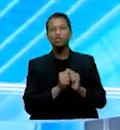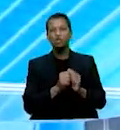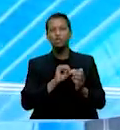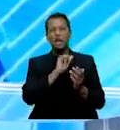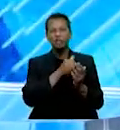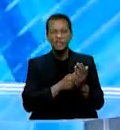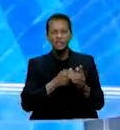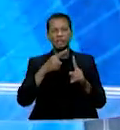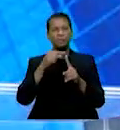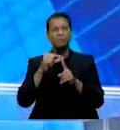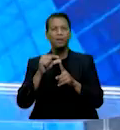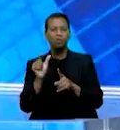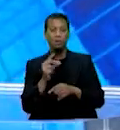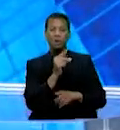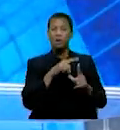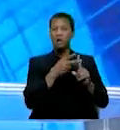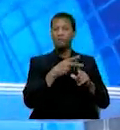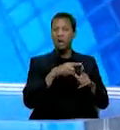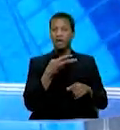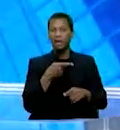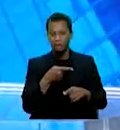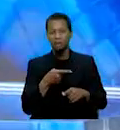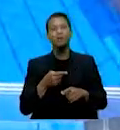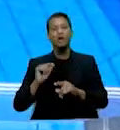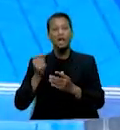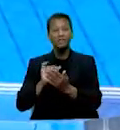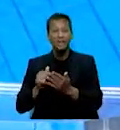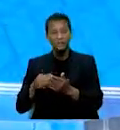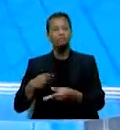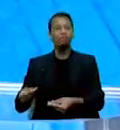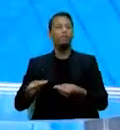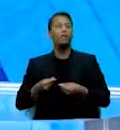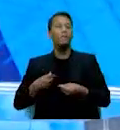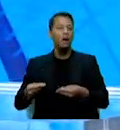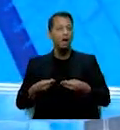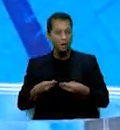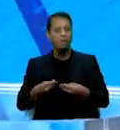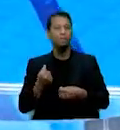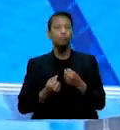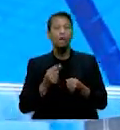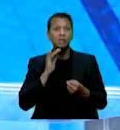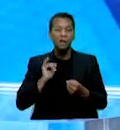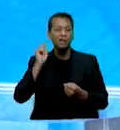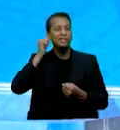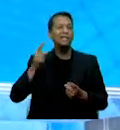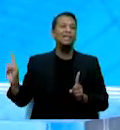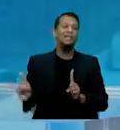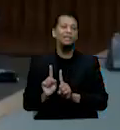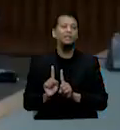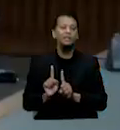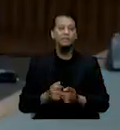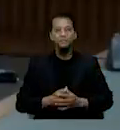tppu Rafael alun diduga menerima gratifikasi melalui beberapa perusahaan yang dimiliki bersama istrinyaat